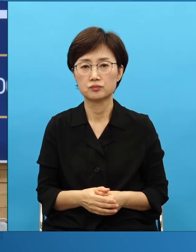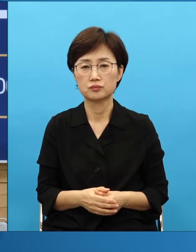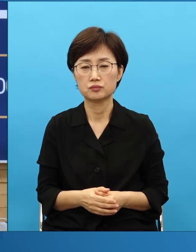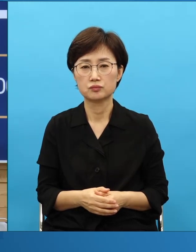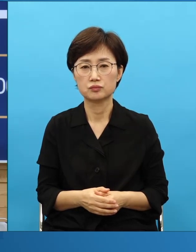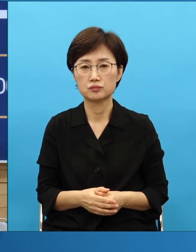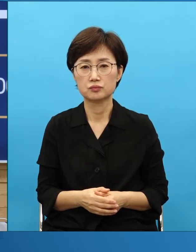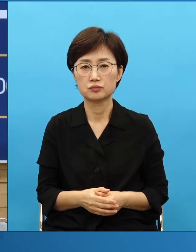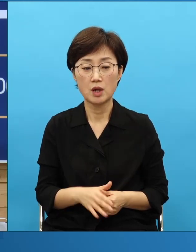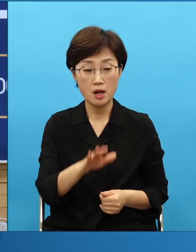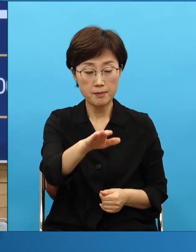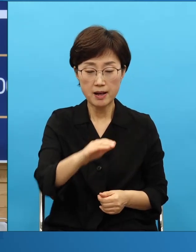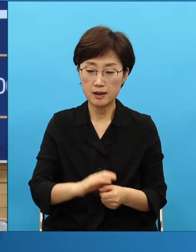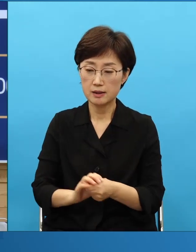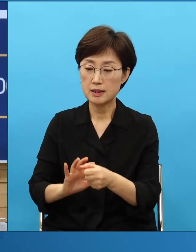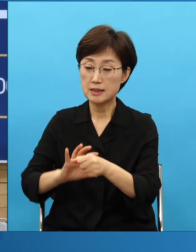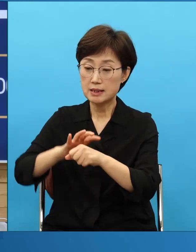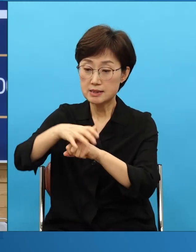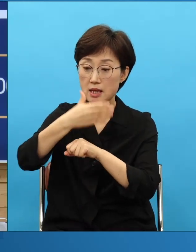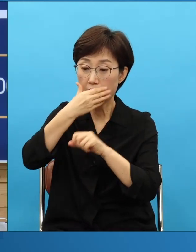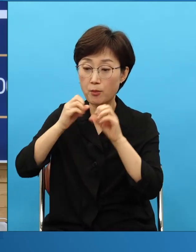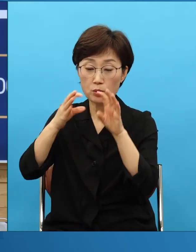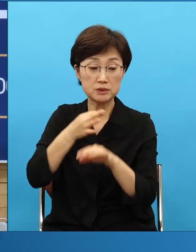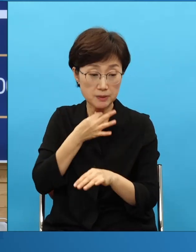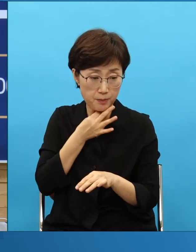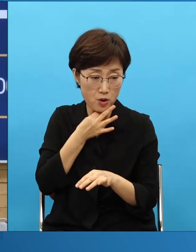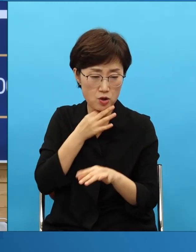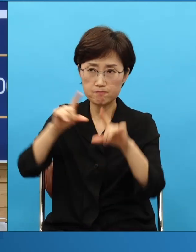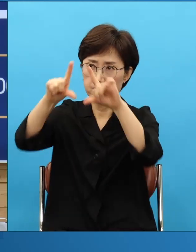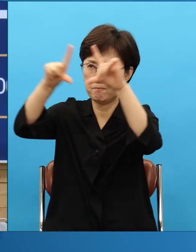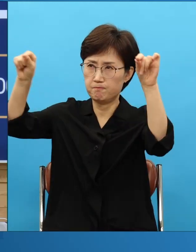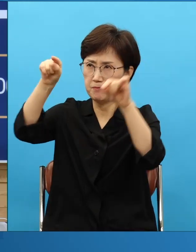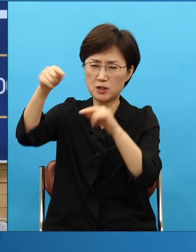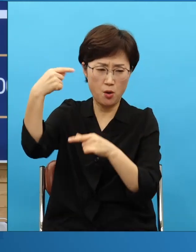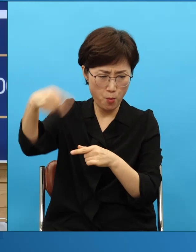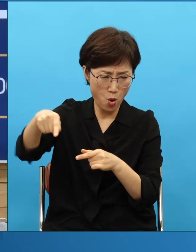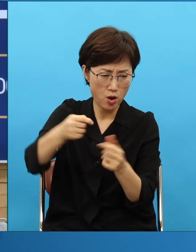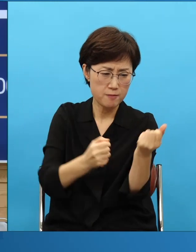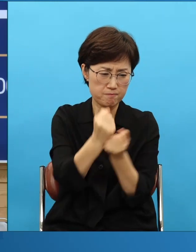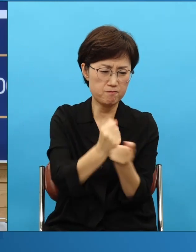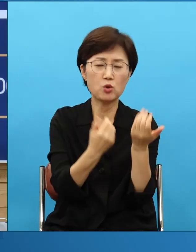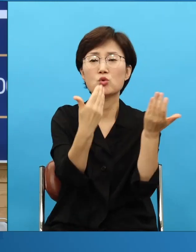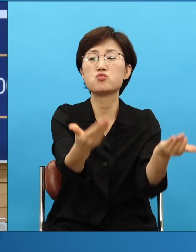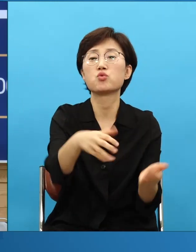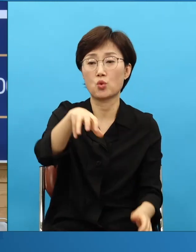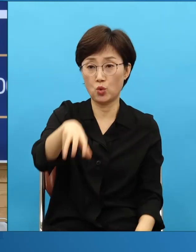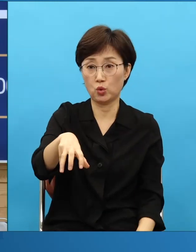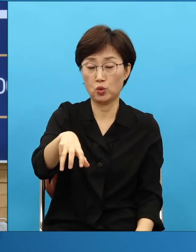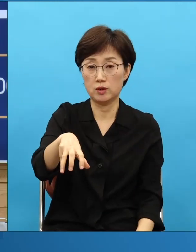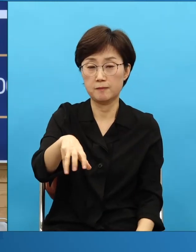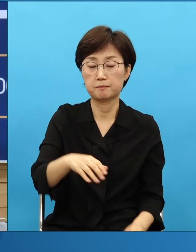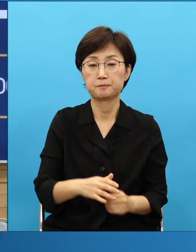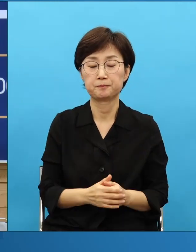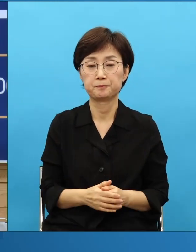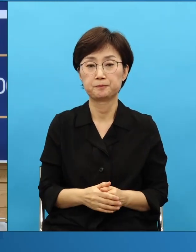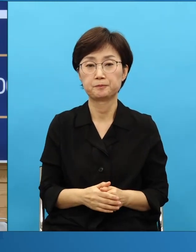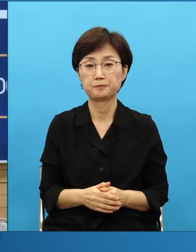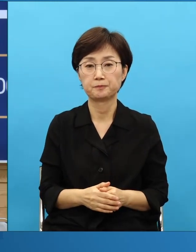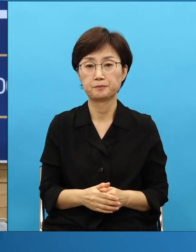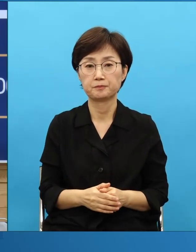반드시 세계복음을 이정표는 뭐다 그걸 알려줬다니까요. And then allowing them to know what the guidepost to do world evangelization was.